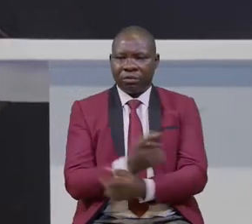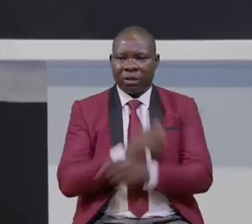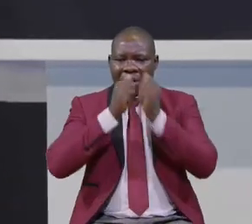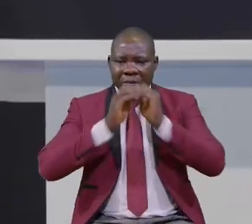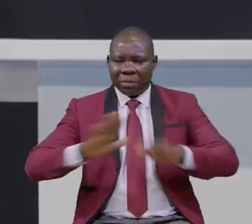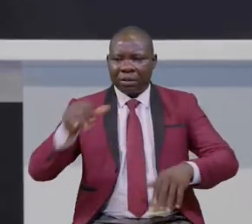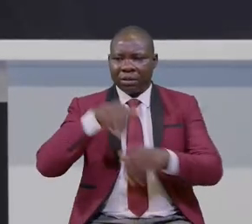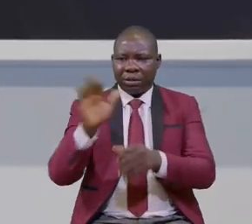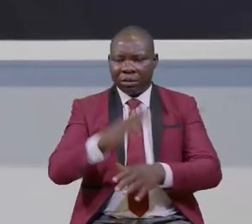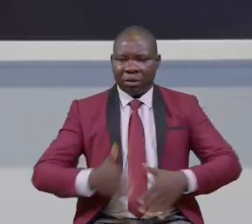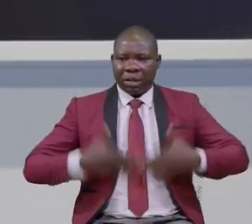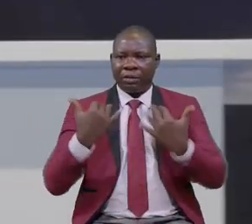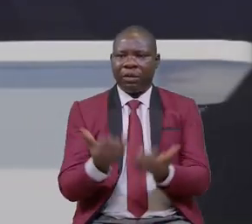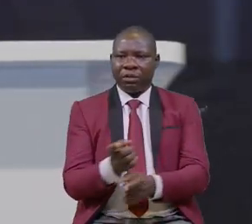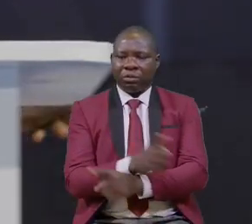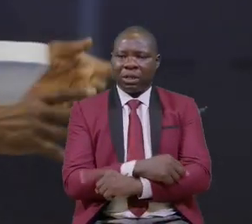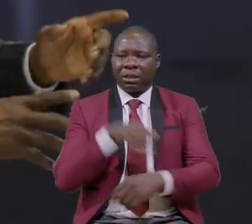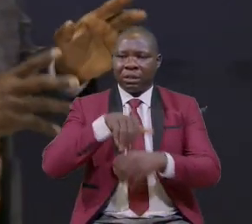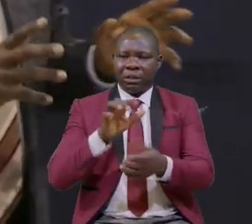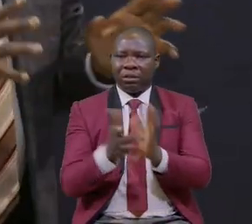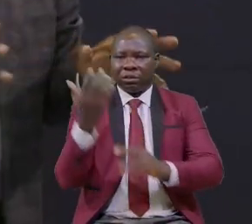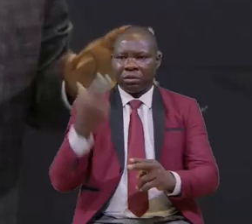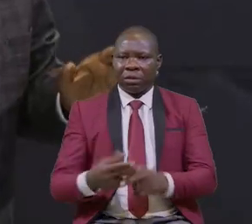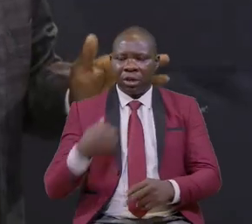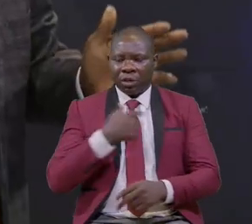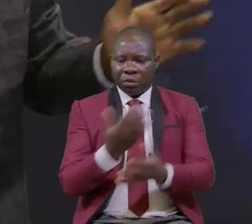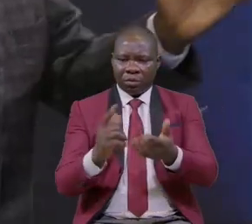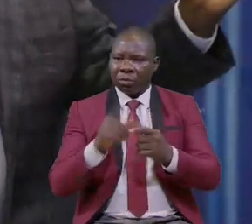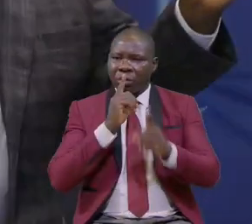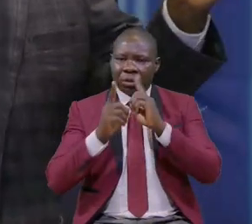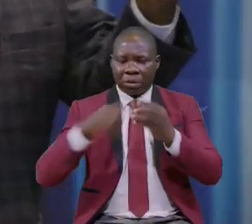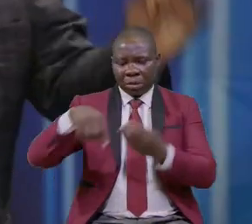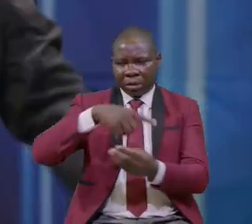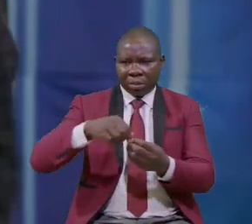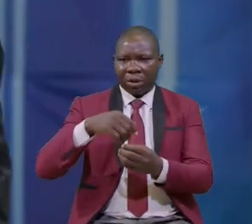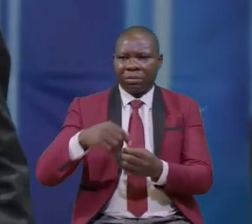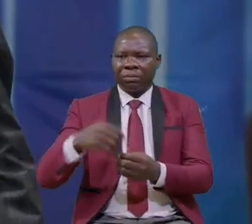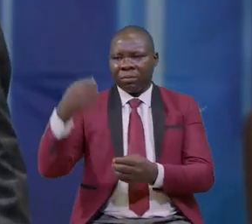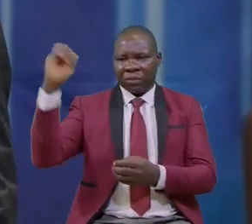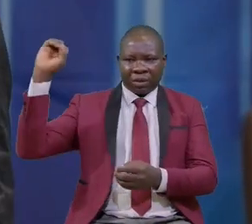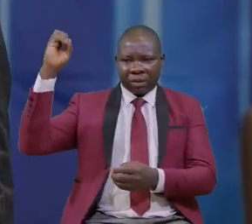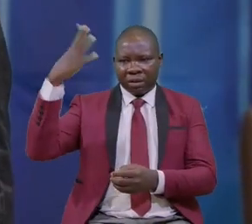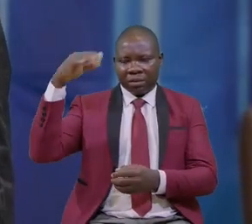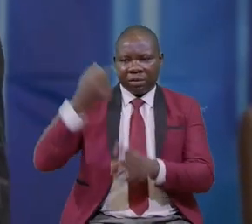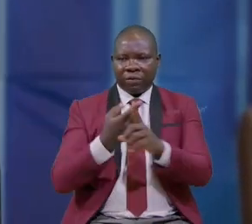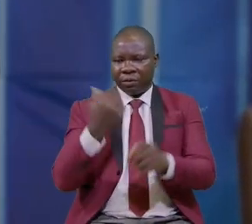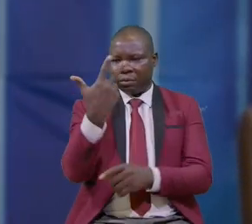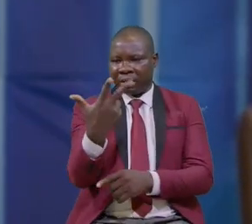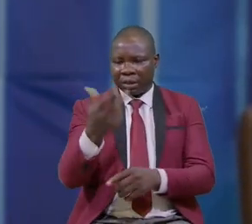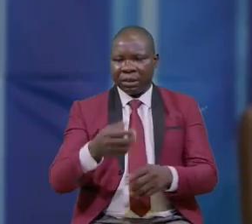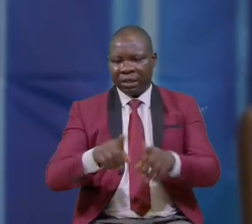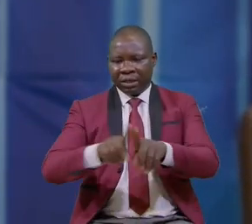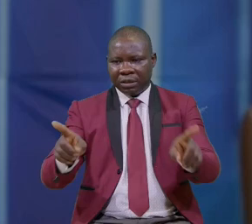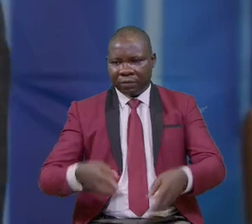dans ta vie ce soir. Alors nous parlons donc du message intitulé « La grâce sous trois perspectives ». Premièrement,